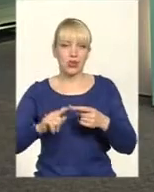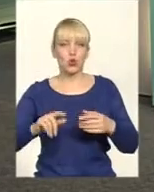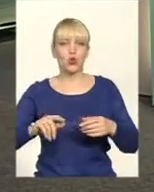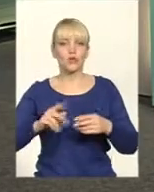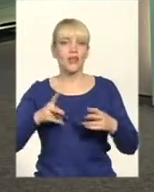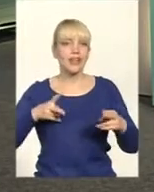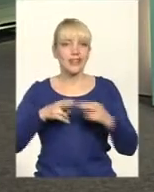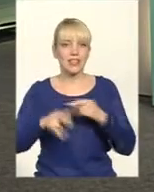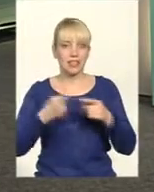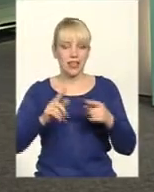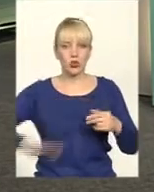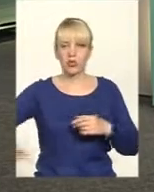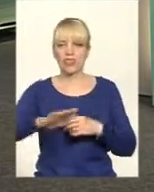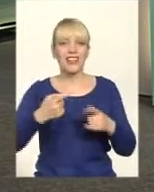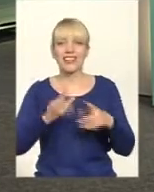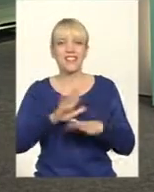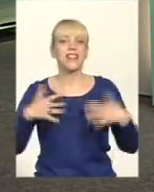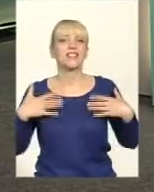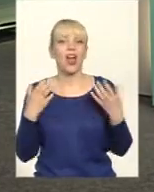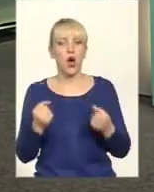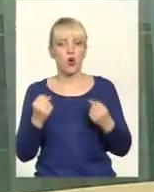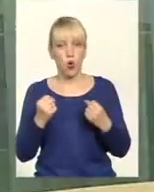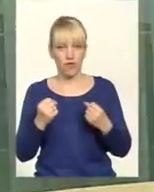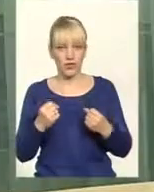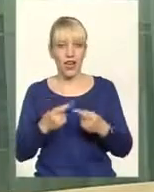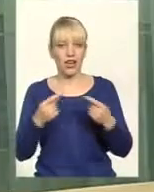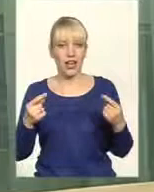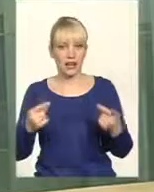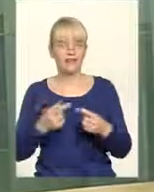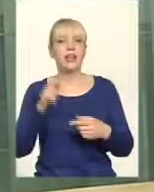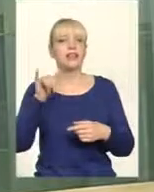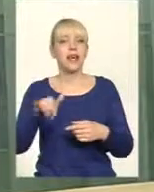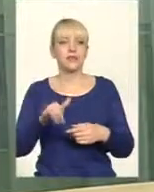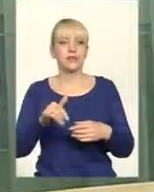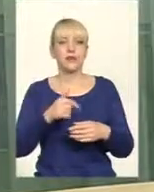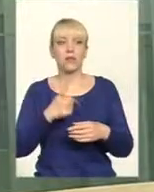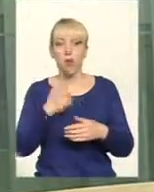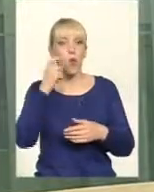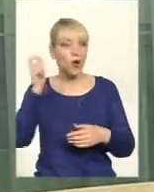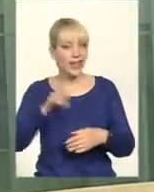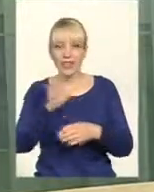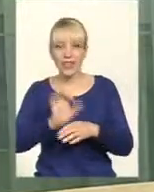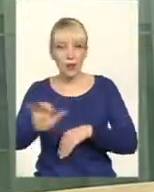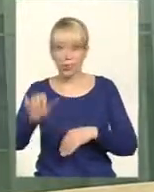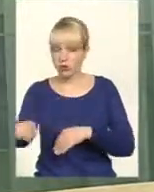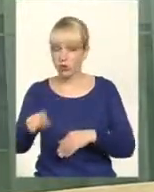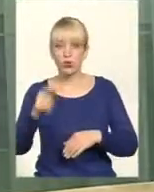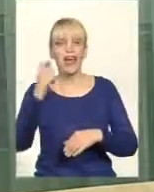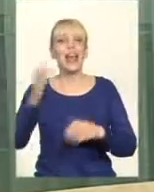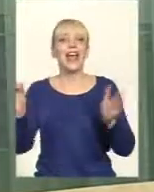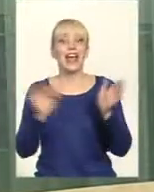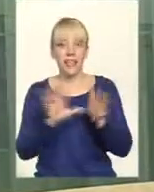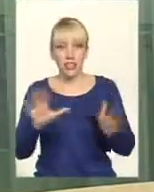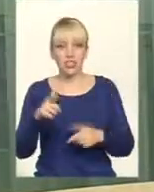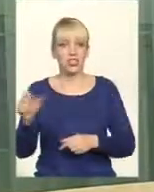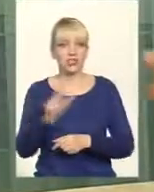это нездоровый организм. Мы не поставляем туда, я имею в виду украинское государство, не поставляет туда электричество и газ,